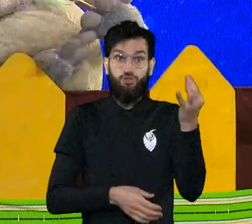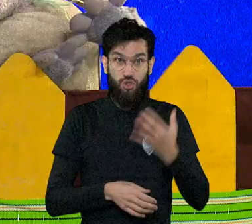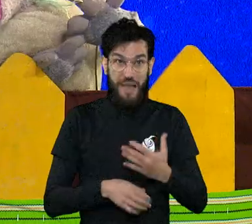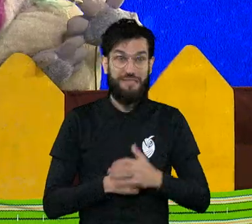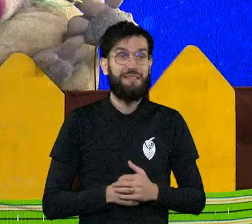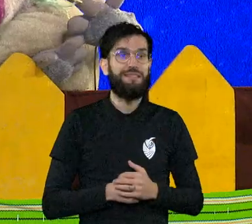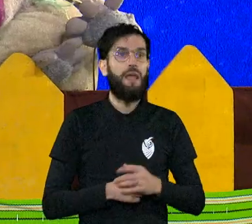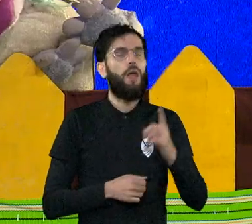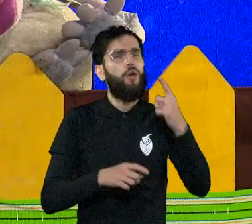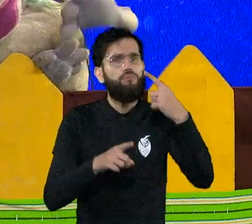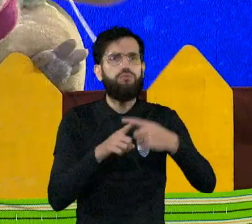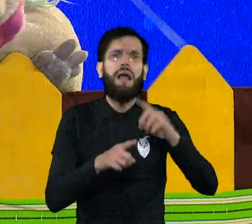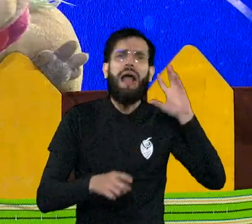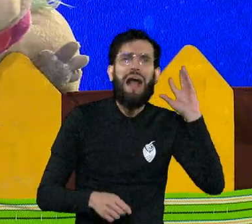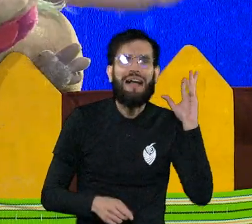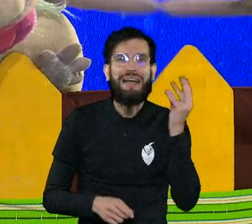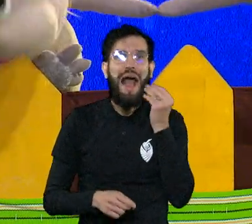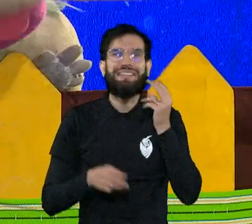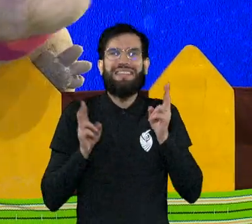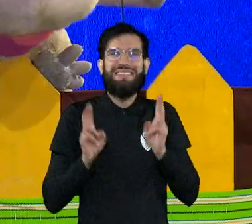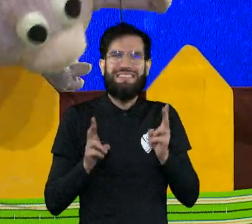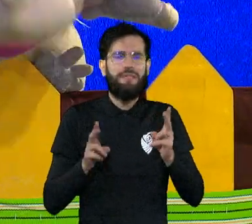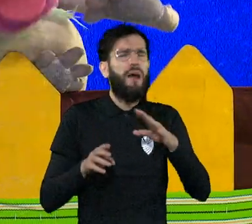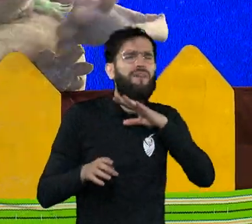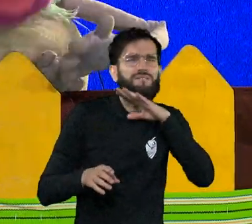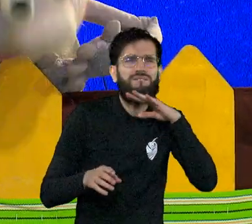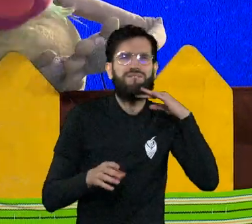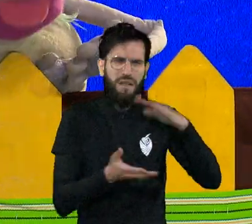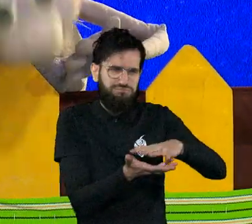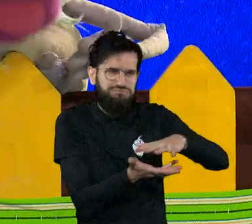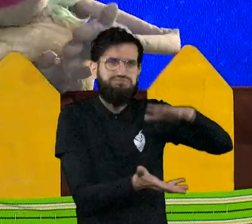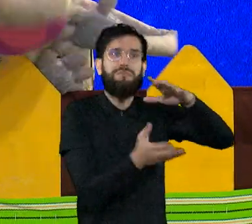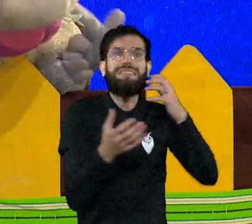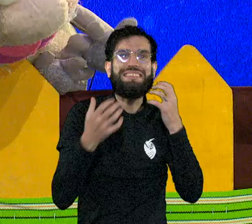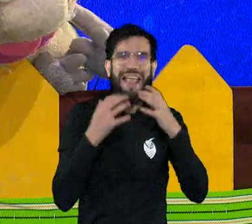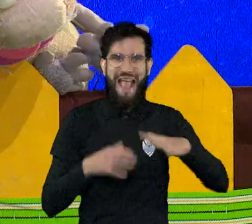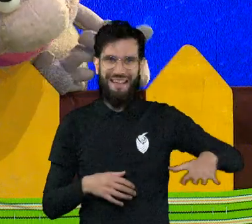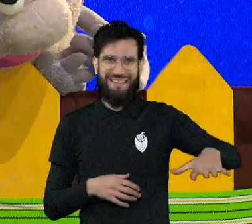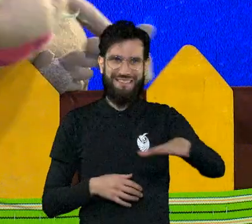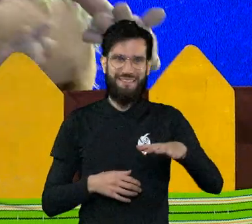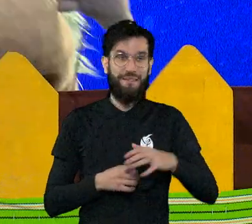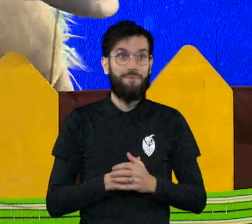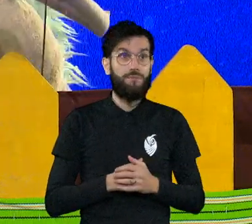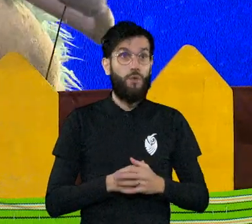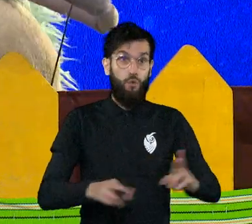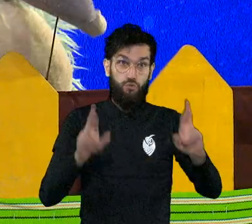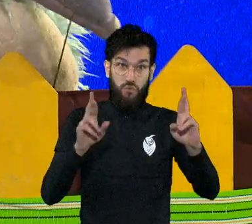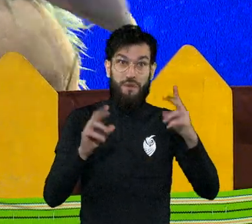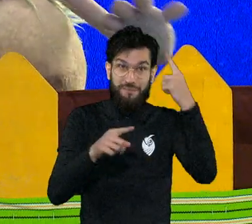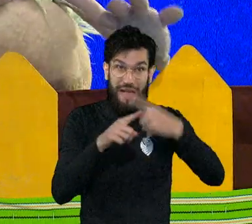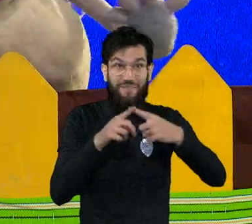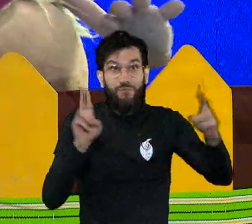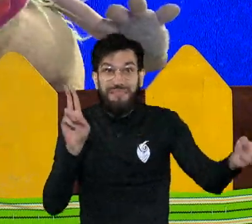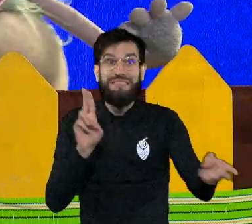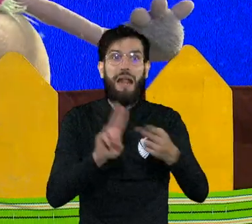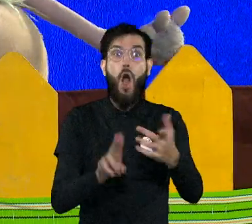si užívali krásne zimné dni plné snehu. Tak snáď sa čoskoro stretneme